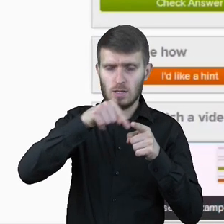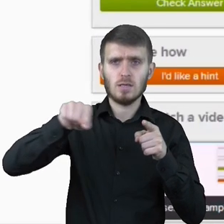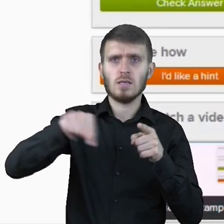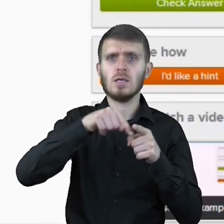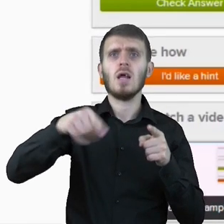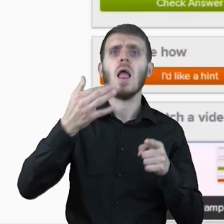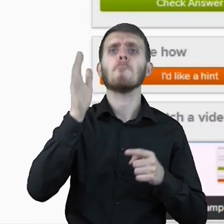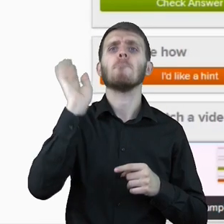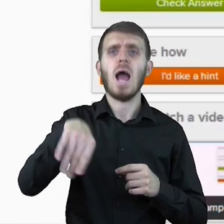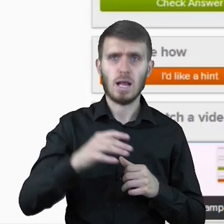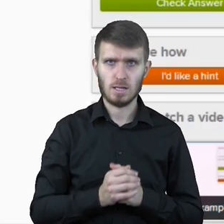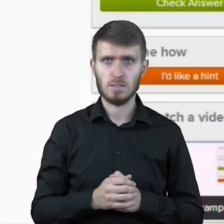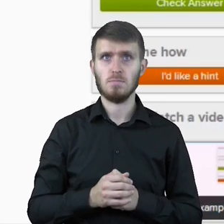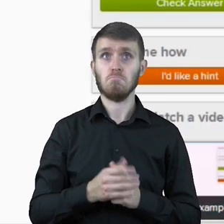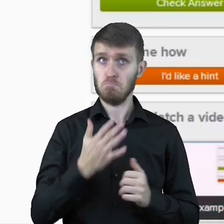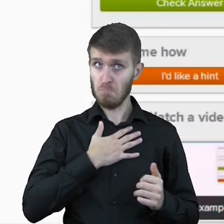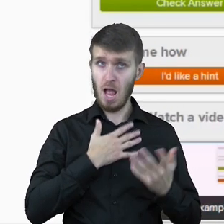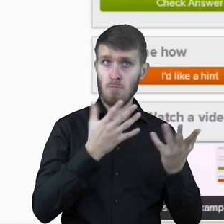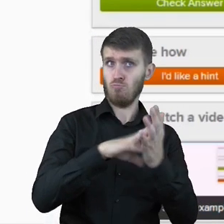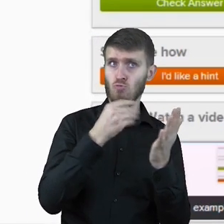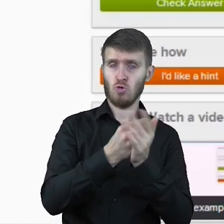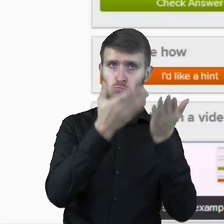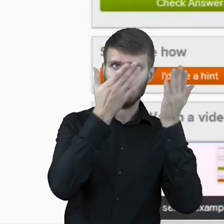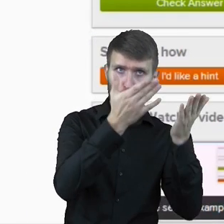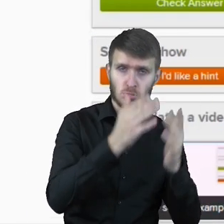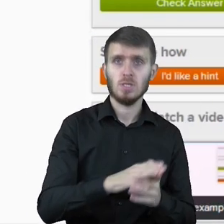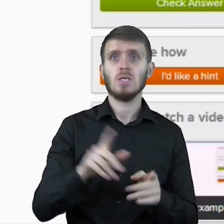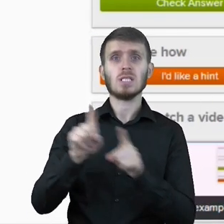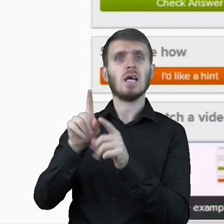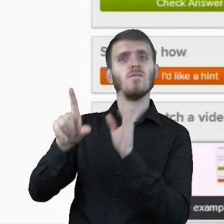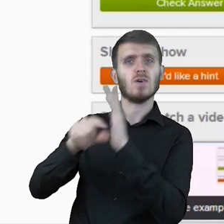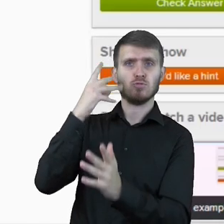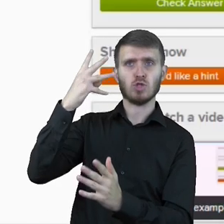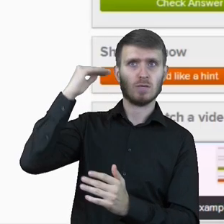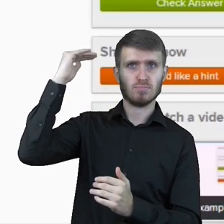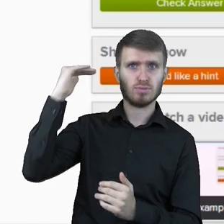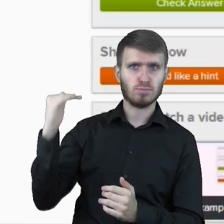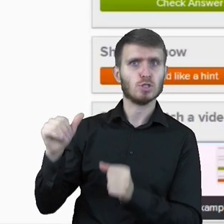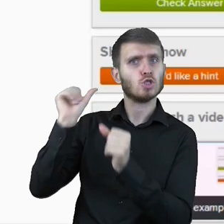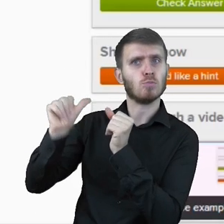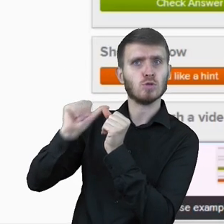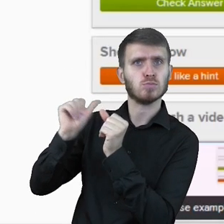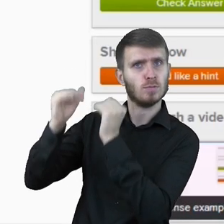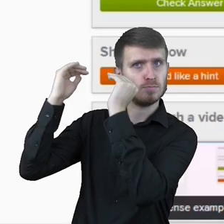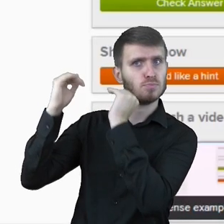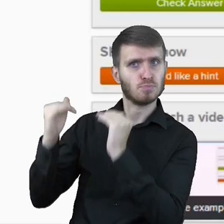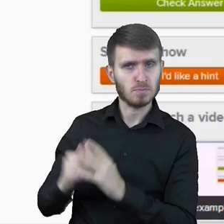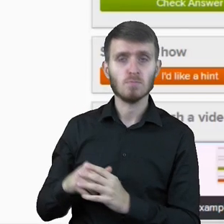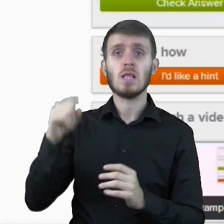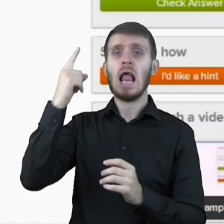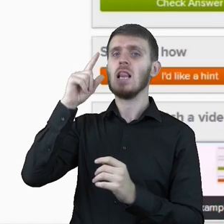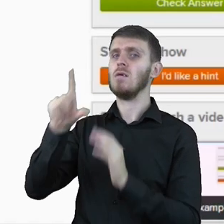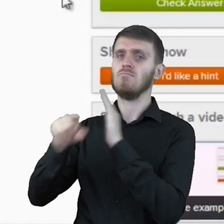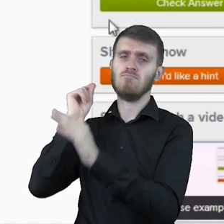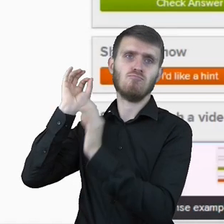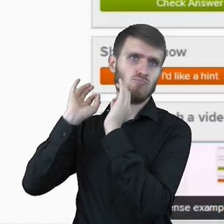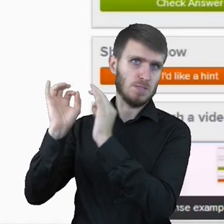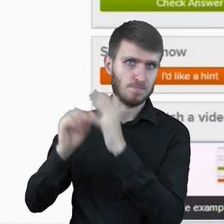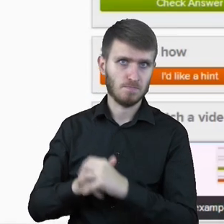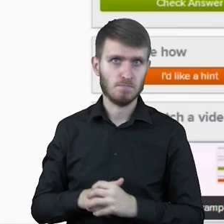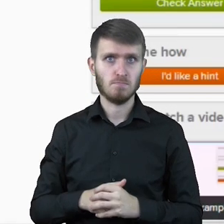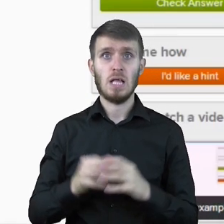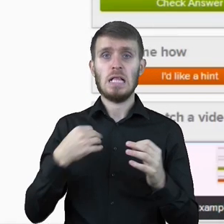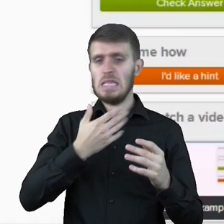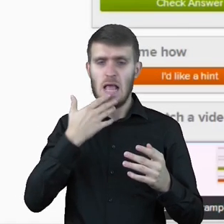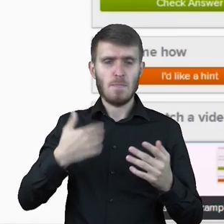Jaka jest miara tego kąta przedstawionego na rysunku? Mamy taki kąt i cztery miary do wyboru. Jedna z